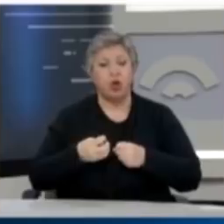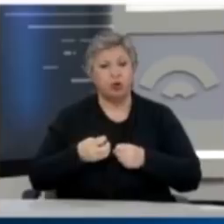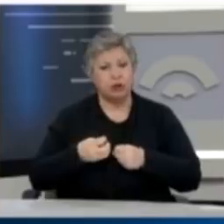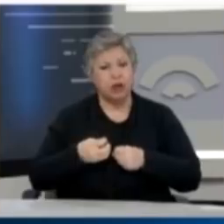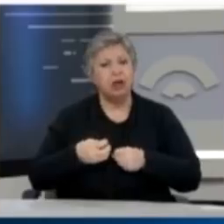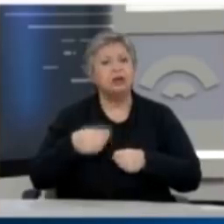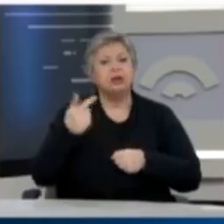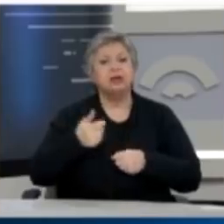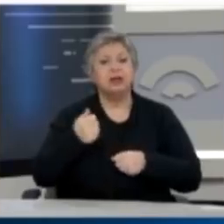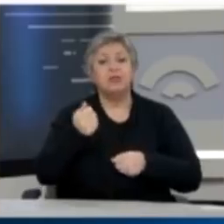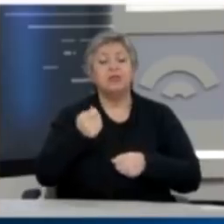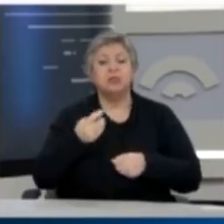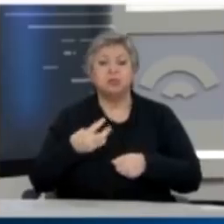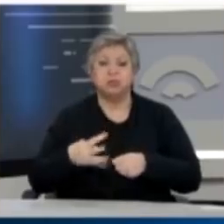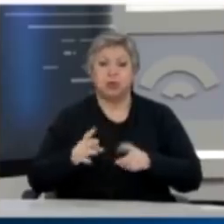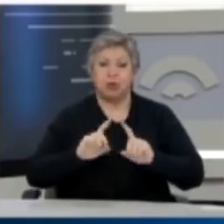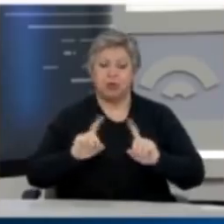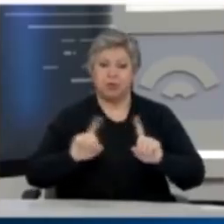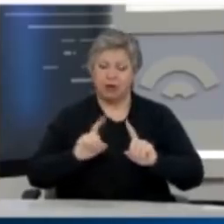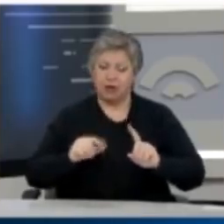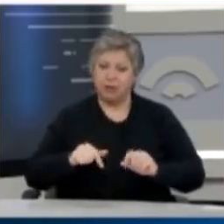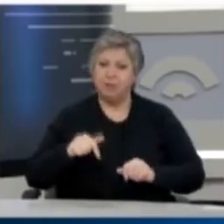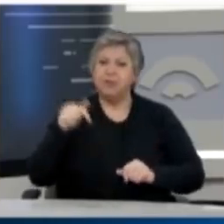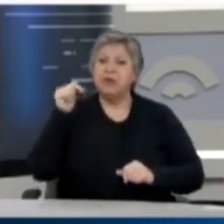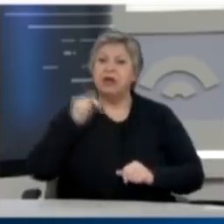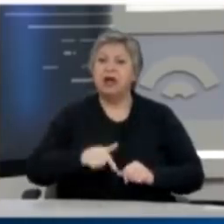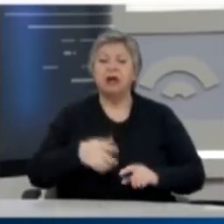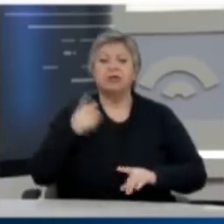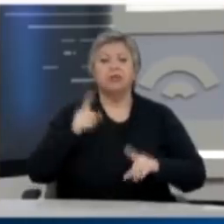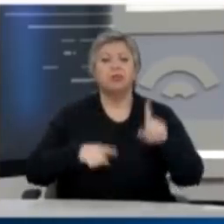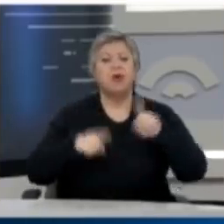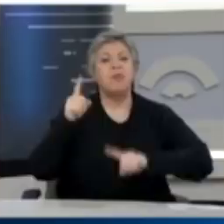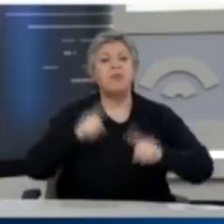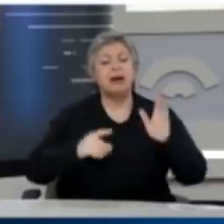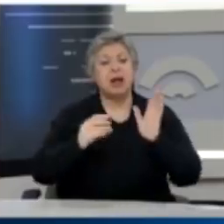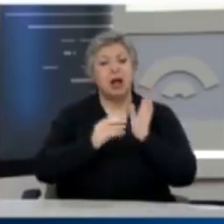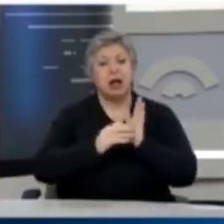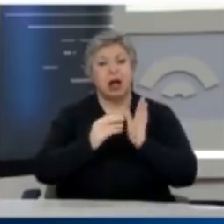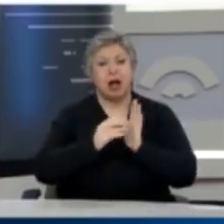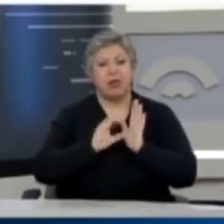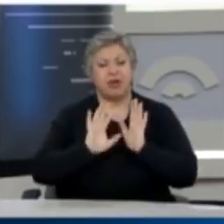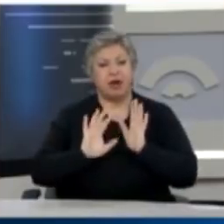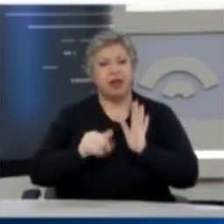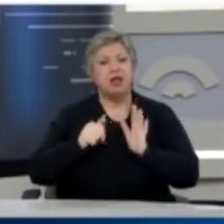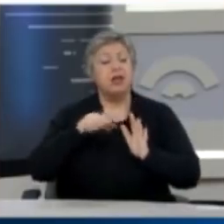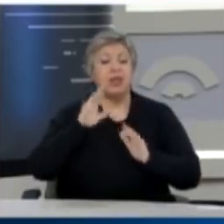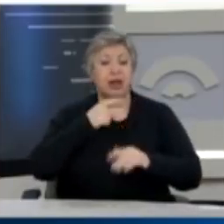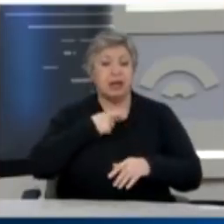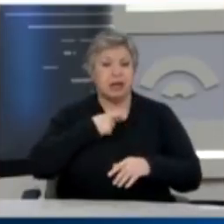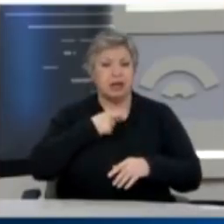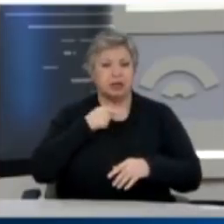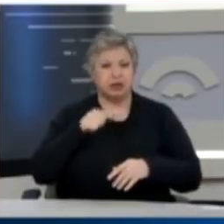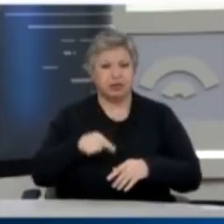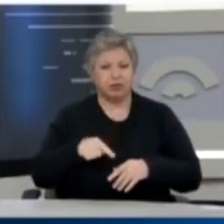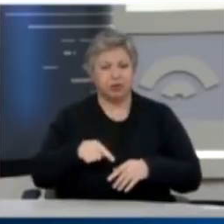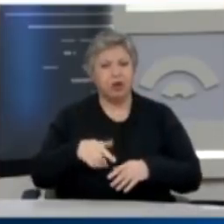συνταγματικές διατάξεις, κάτι το οποίο θα λύσει τα χέρια στην όποια επόμενη κυβέρνηση, στην όποια κυβερνητική